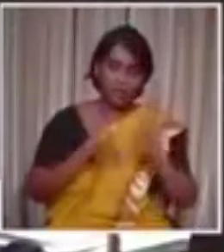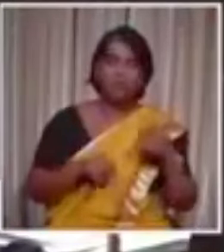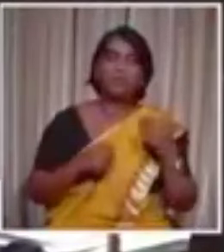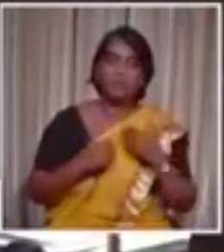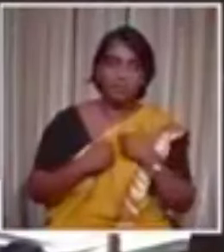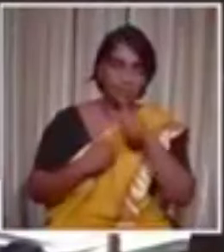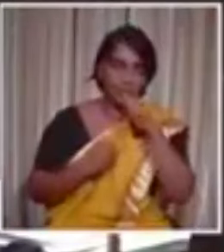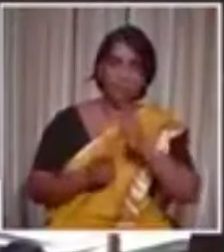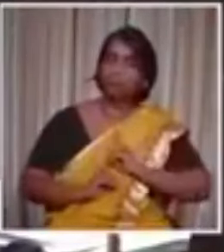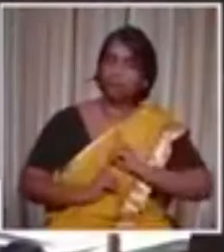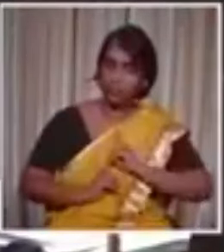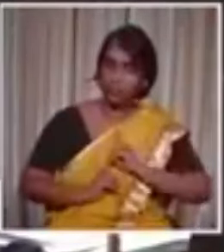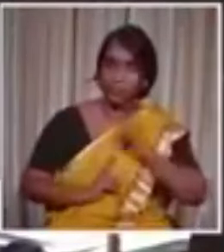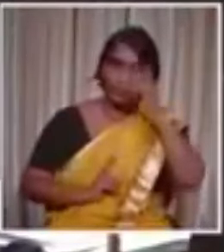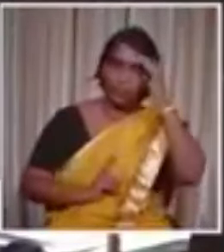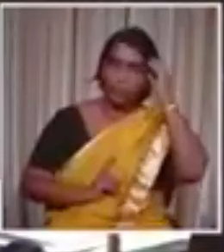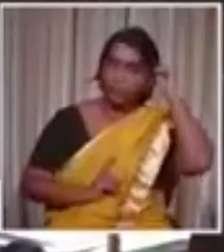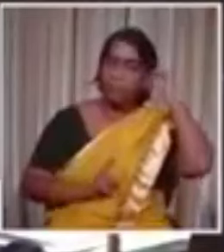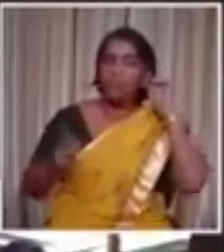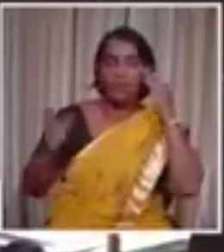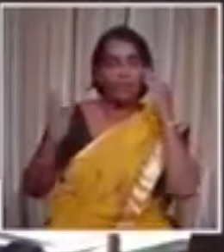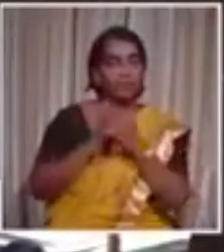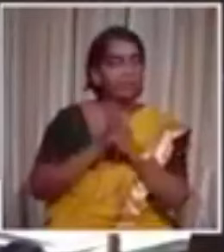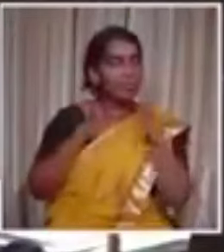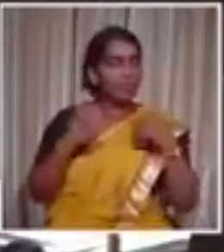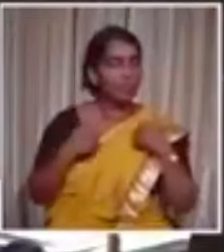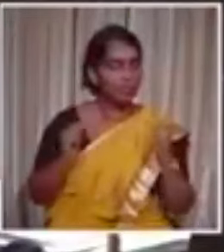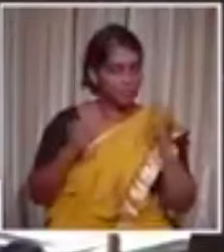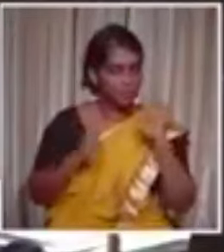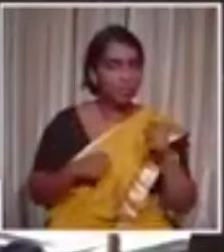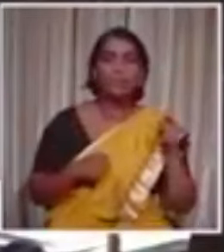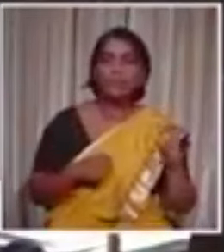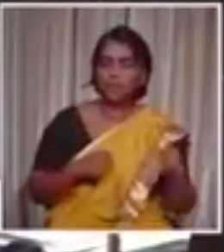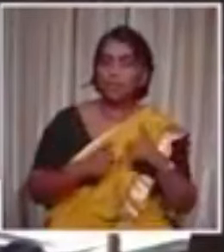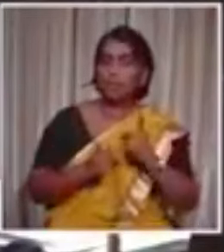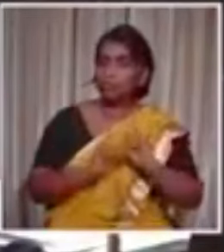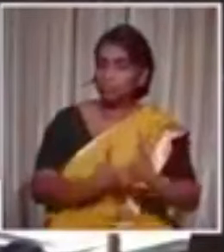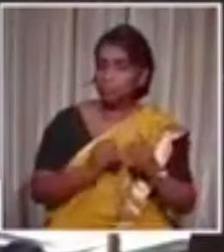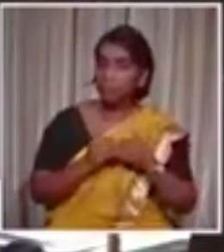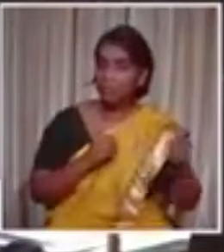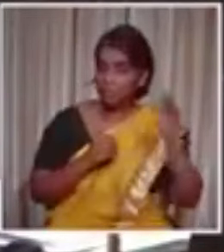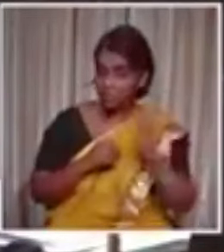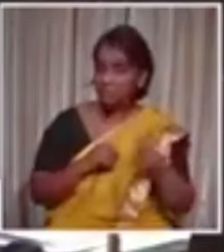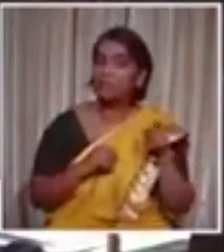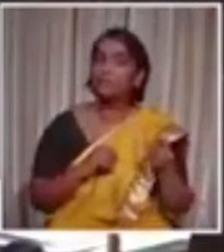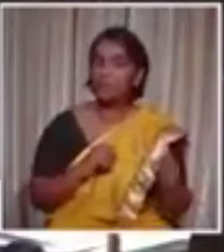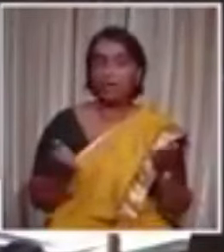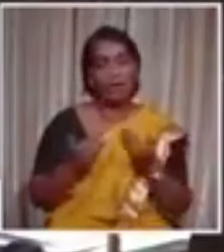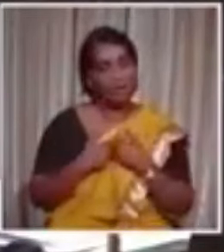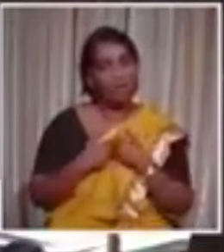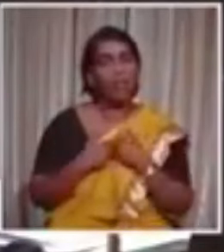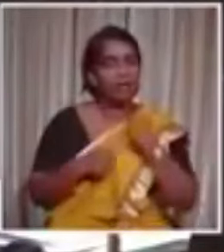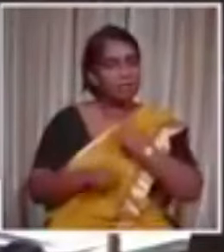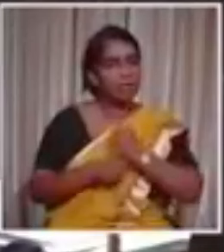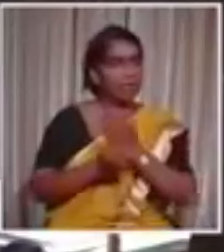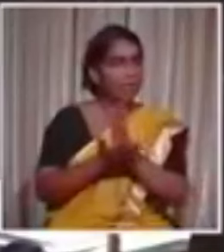අපේ ස්ථාවරය. ඒ ස්ථාවරය සඳහා අපි විශාල ප්‍රයත්නෙන් දරුවා. ඒ ස්ථාවරයට එන්න පුළුවන්කම ලැබුණා නම් අපි ආණ්ඩුව කොටස් කරවන් බවට